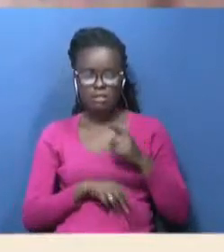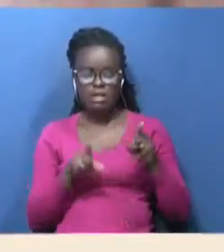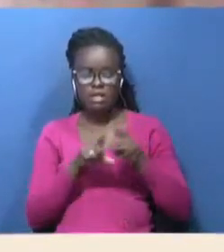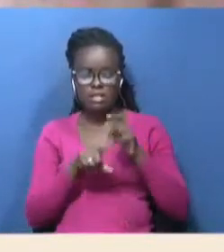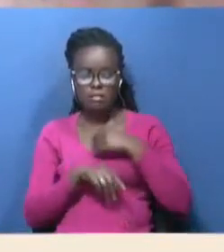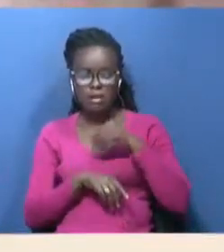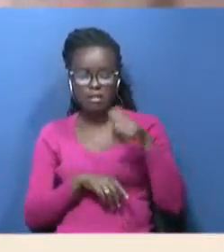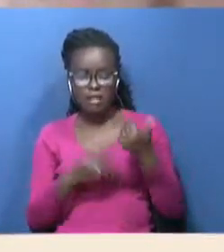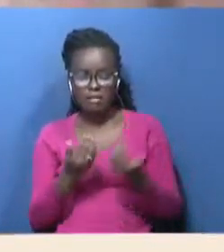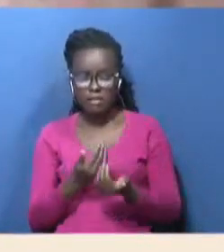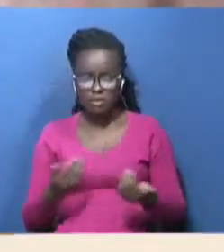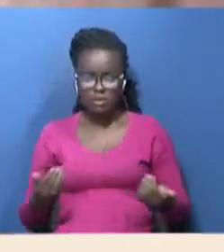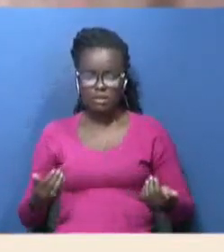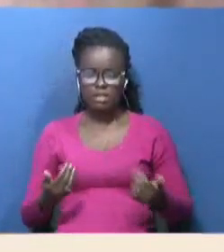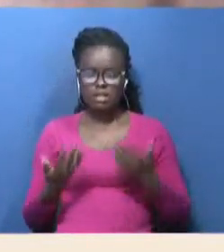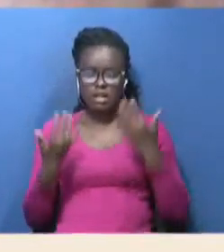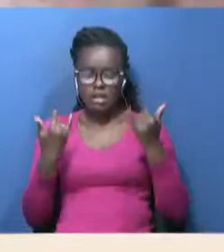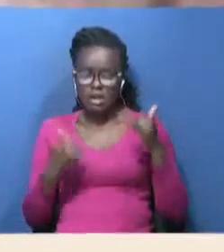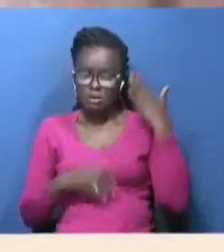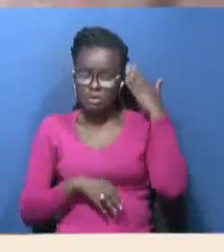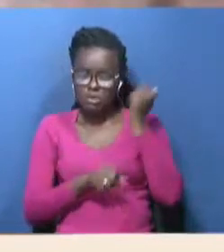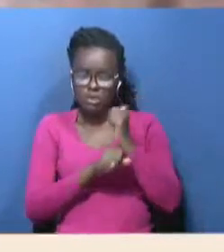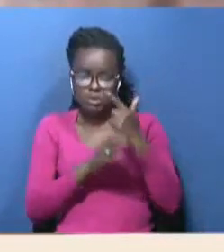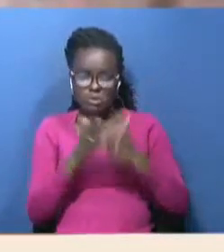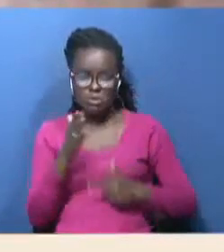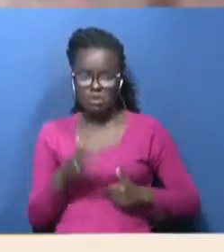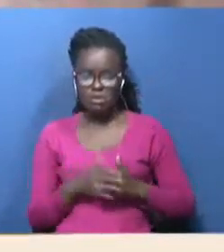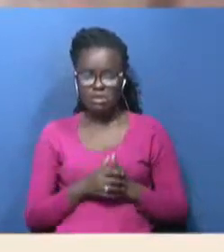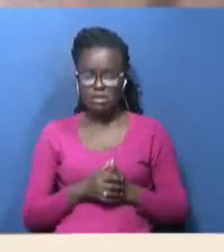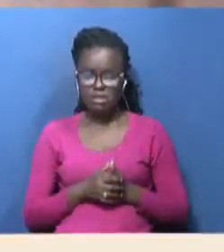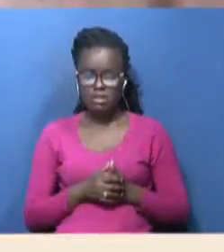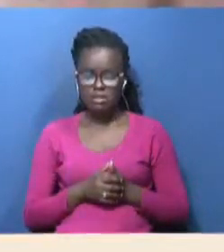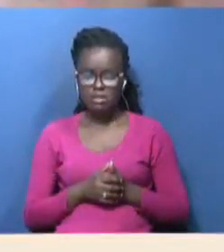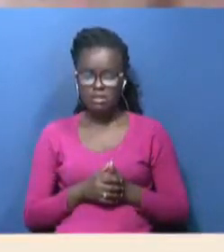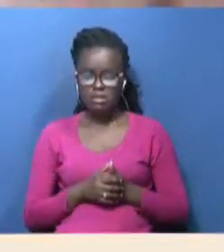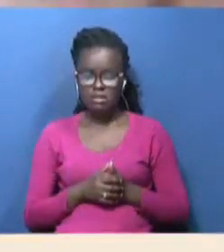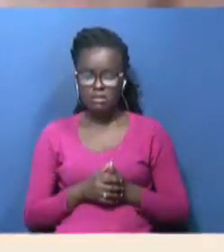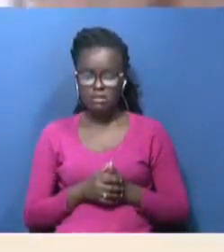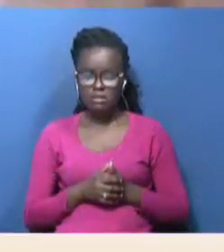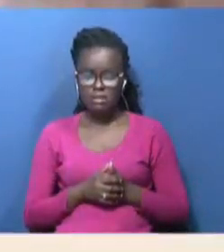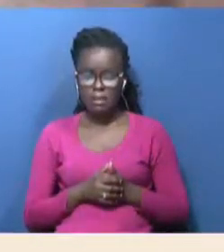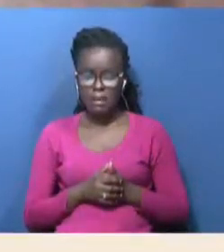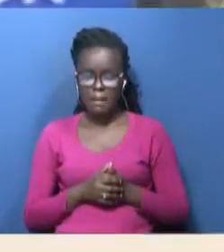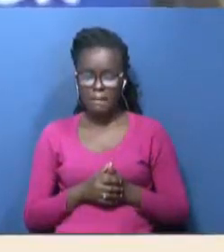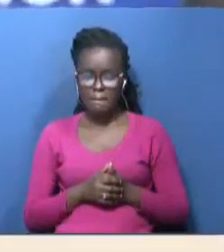wengine, nashindwa nifanye nini, nashindwa niseme nini baba.